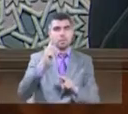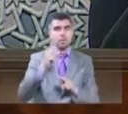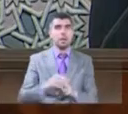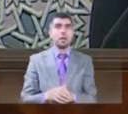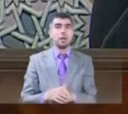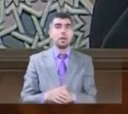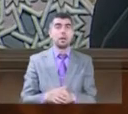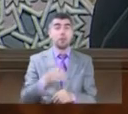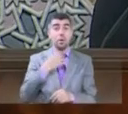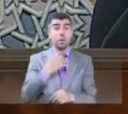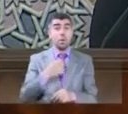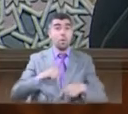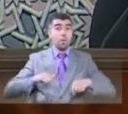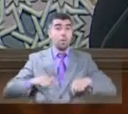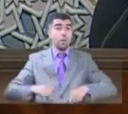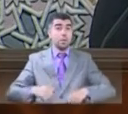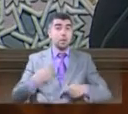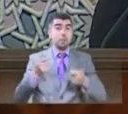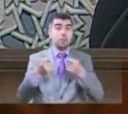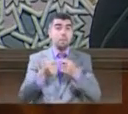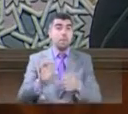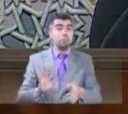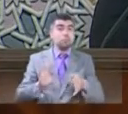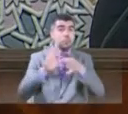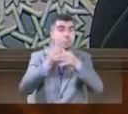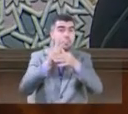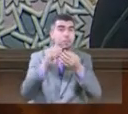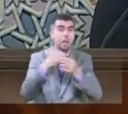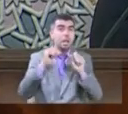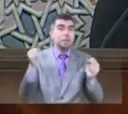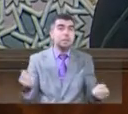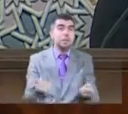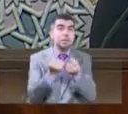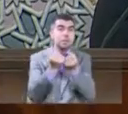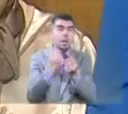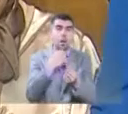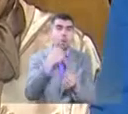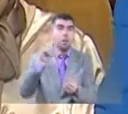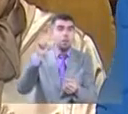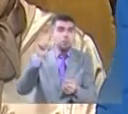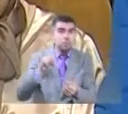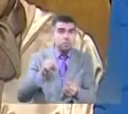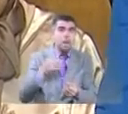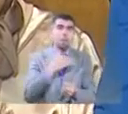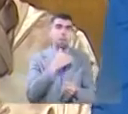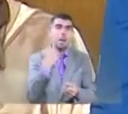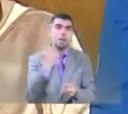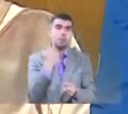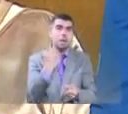السيد الوزير محترم بانخراط المغرب في الأهداف الألفية للتنمية سجل انخفاض جد ملحوظ في عدد وفيات الأمهات